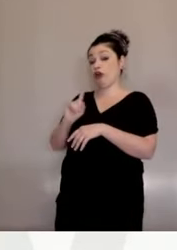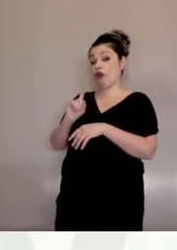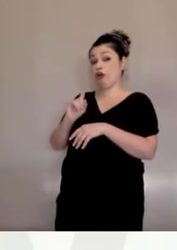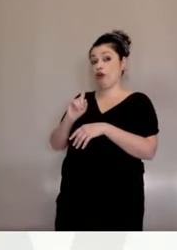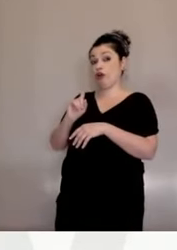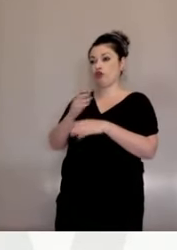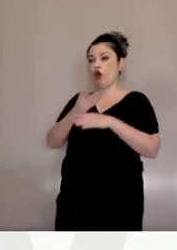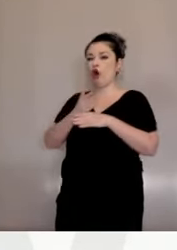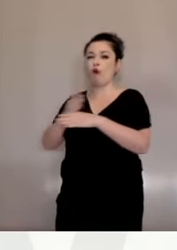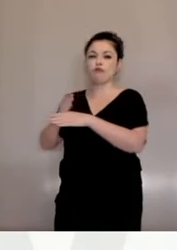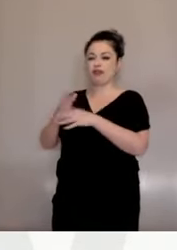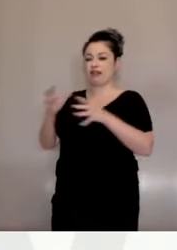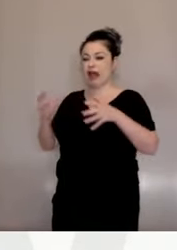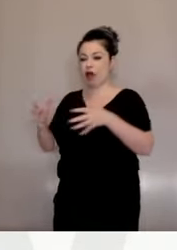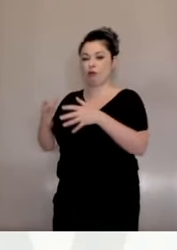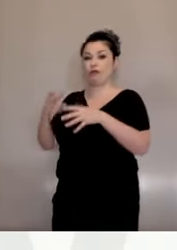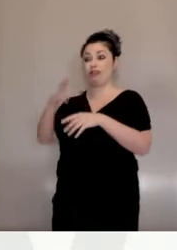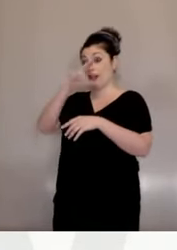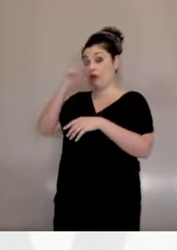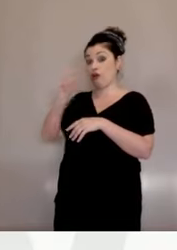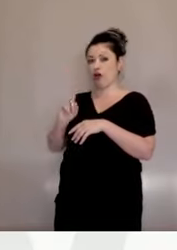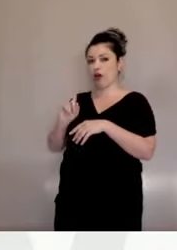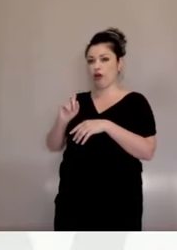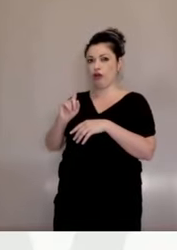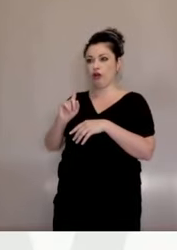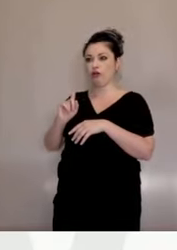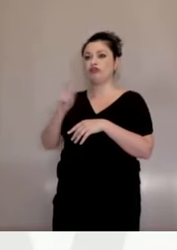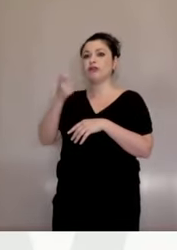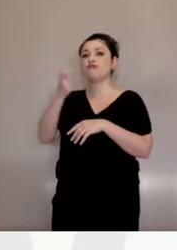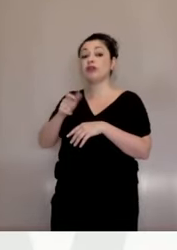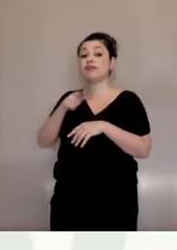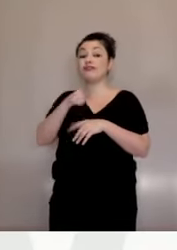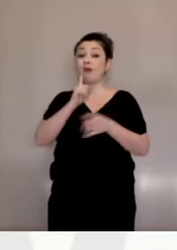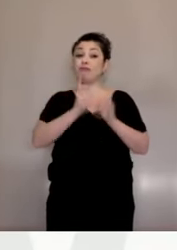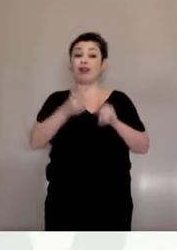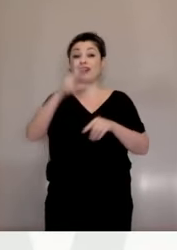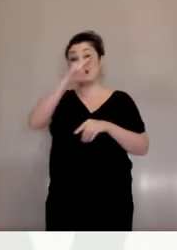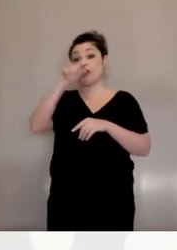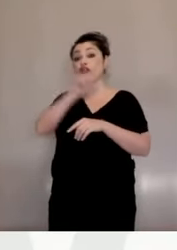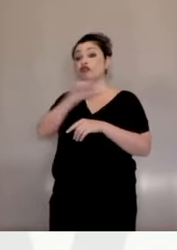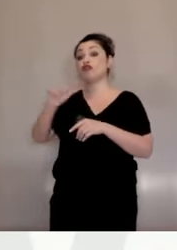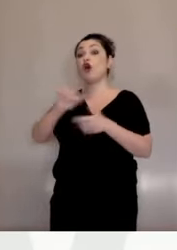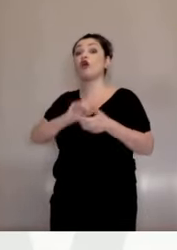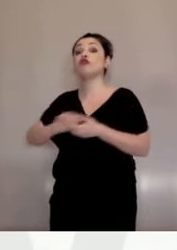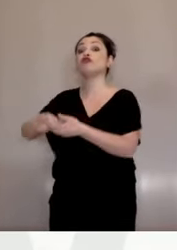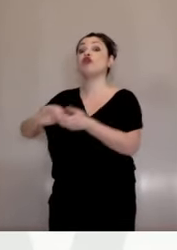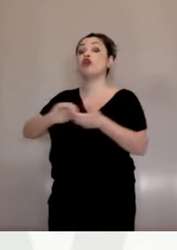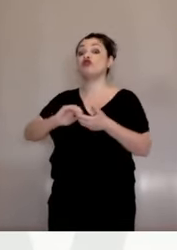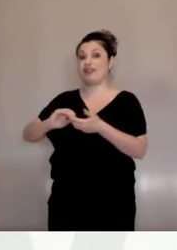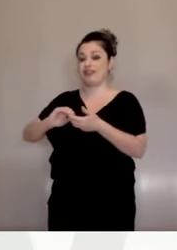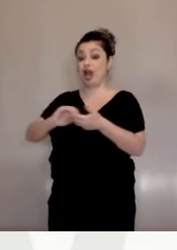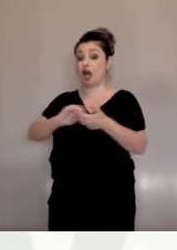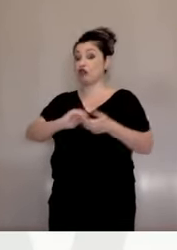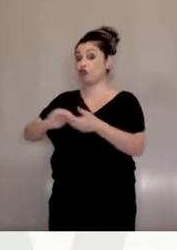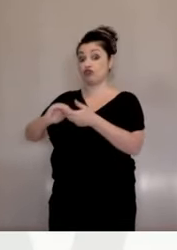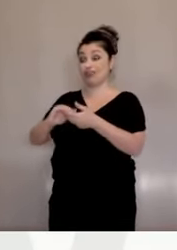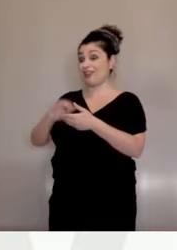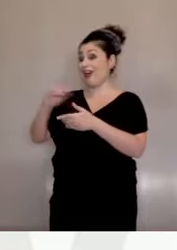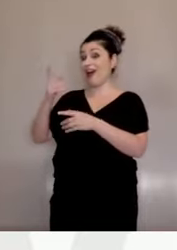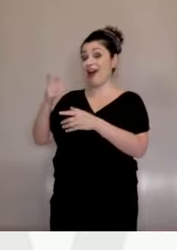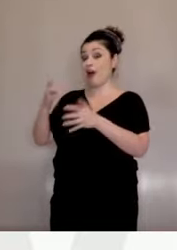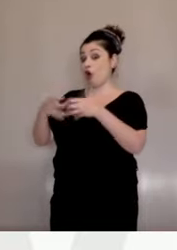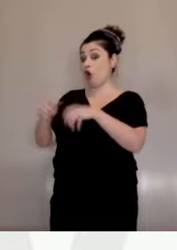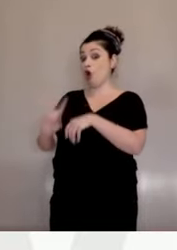riconosce solo la società, e la società non è la comunità. La